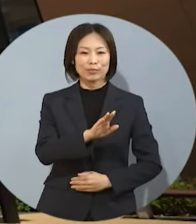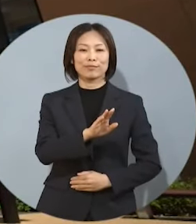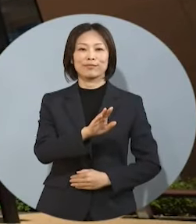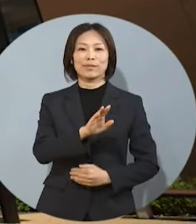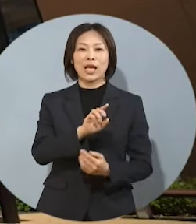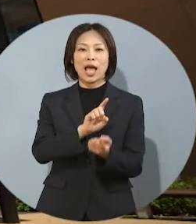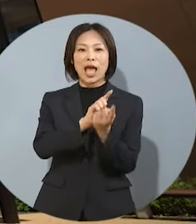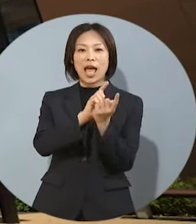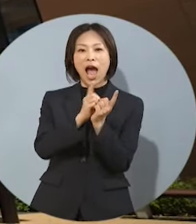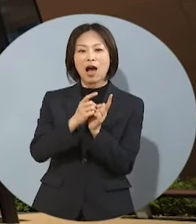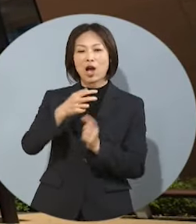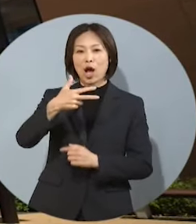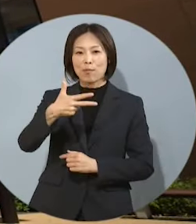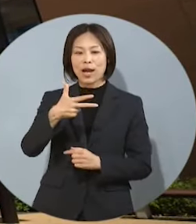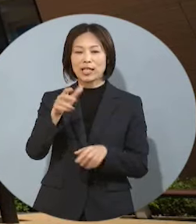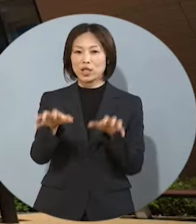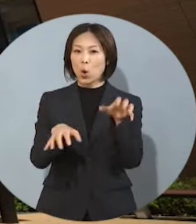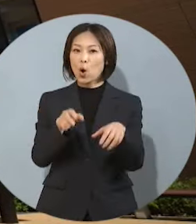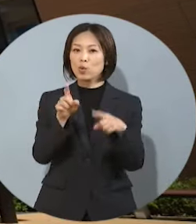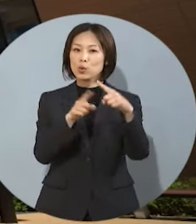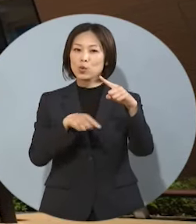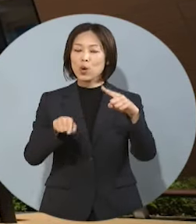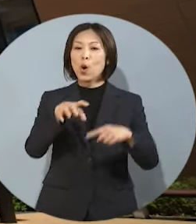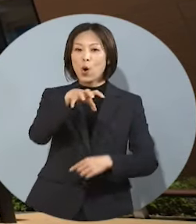ンズー羽村市動物公園。